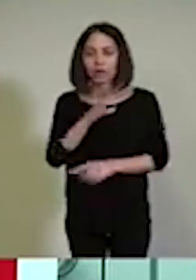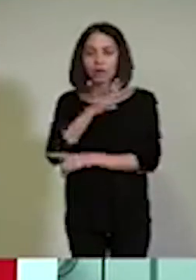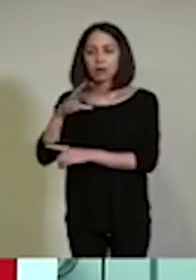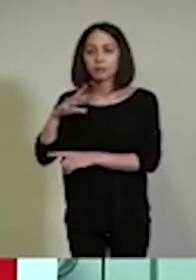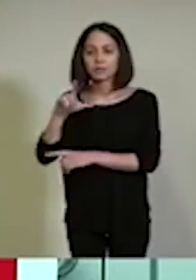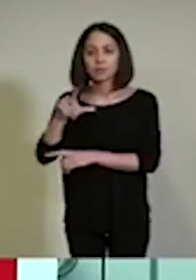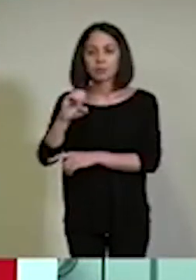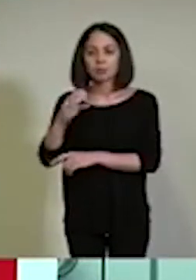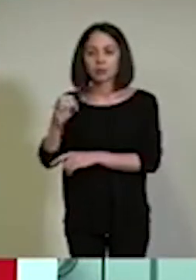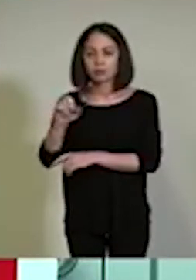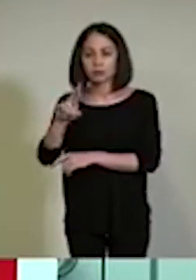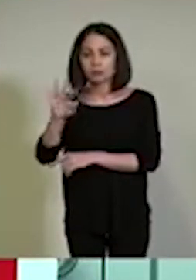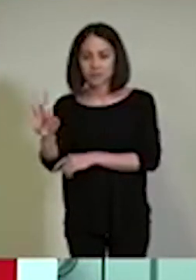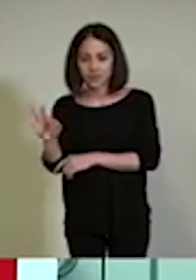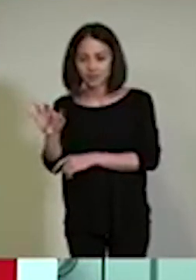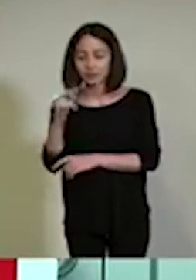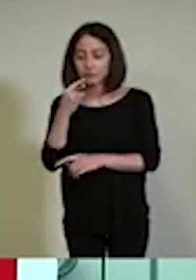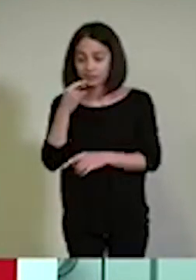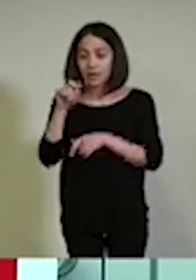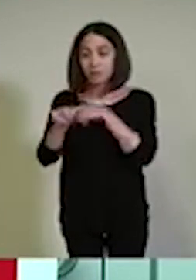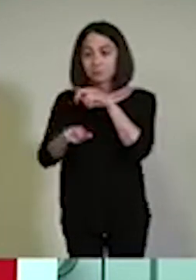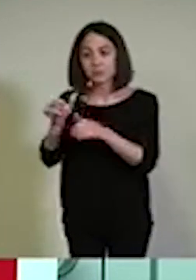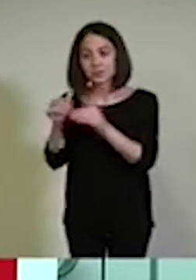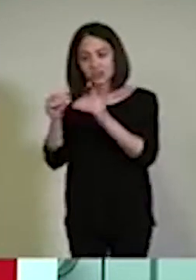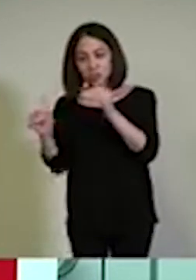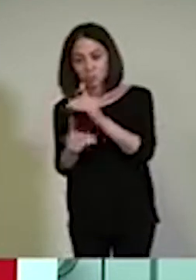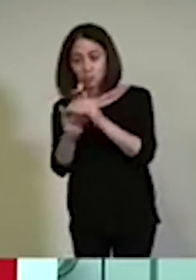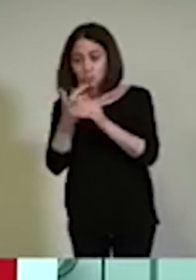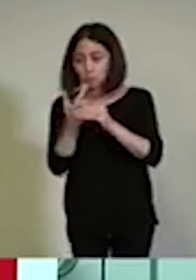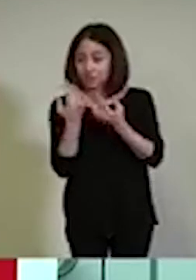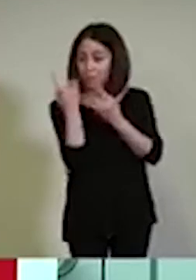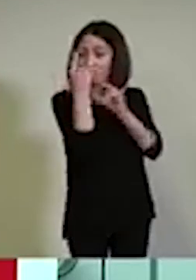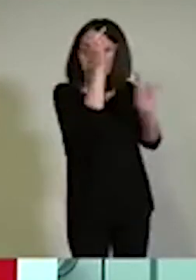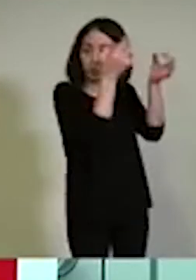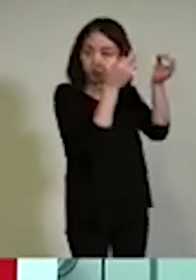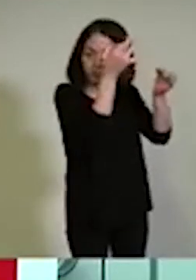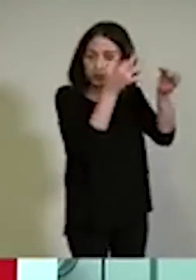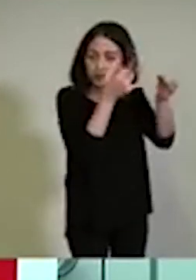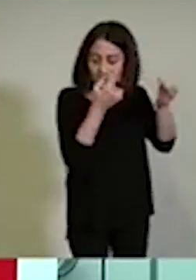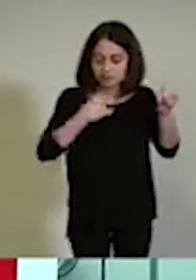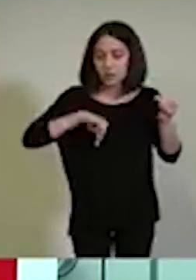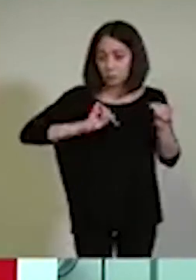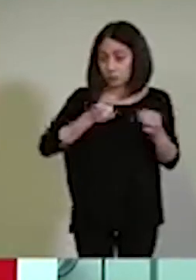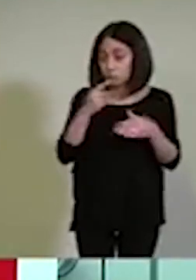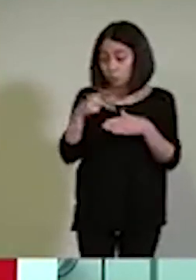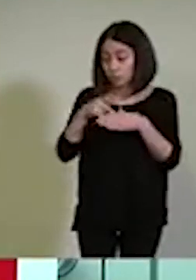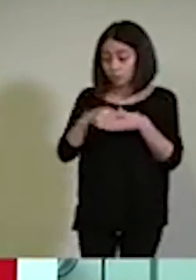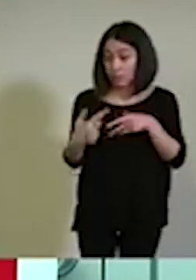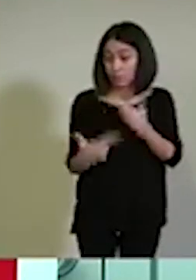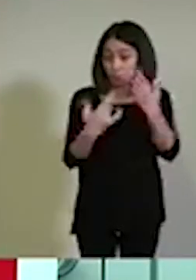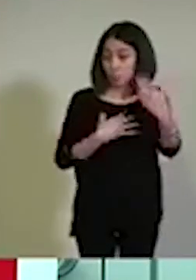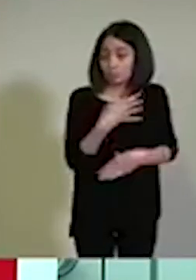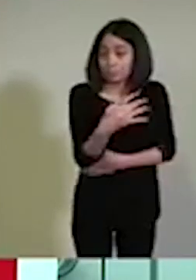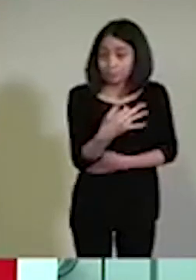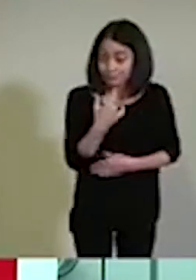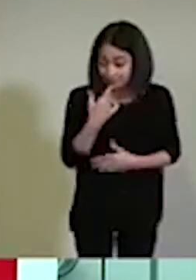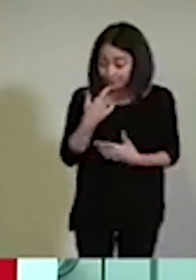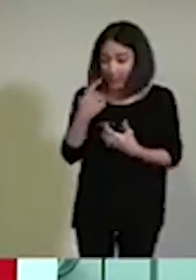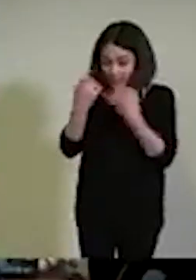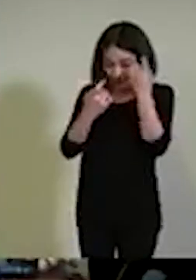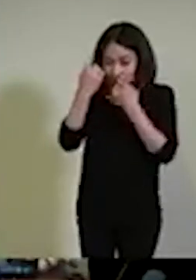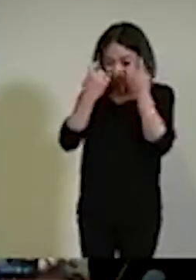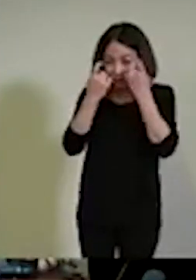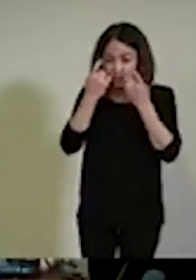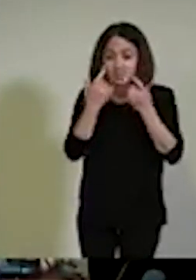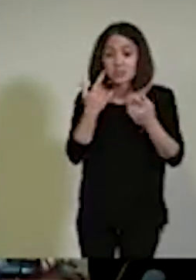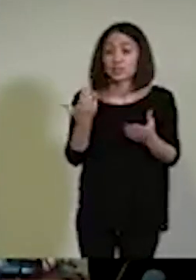La question des mineurs en recours nous préoccupe, et ce depuis le début de notre mandat. Nous avons commencé à travailler sur cette question précise dès le